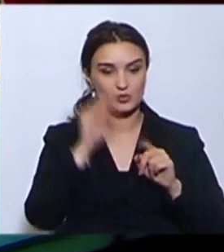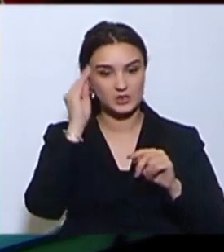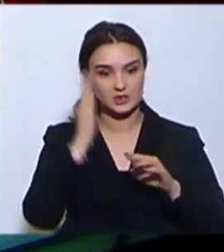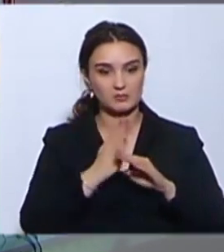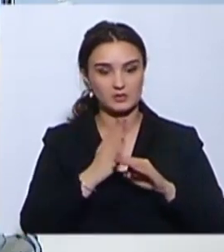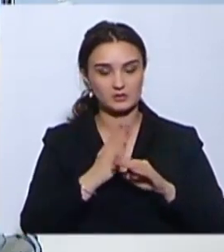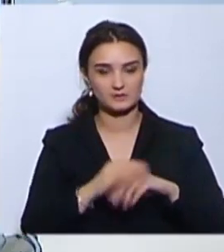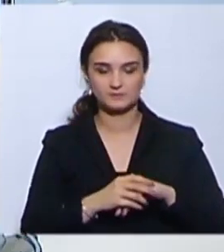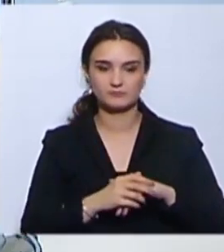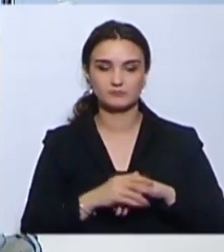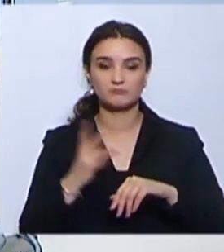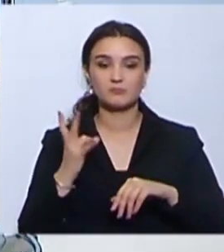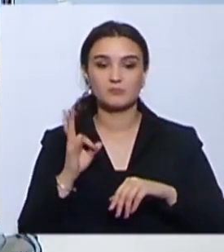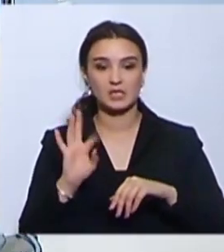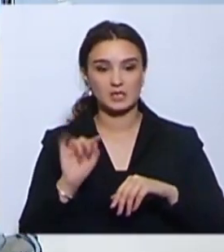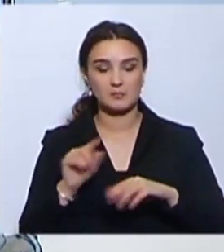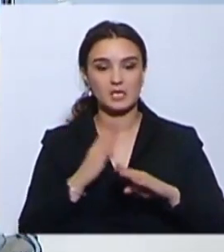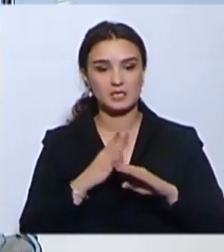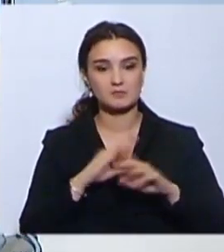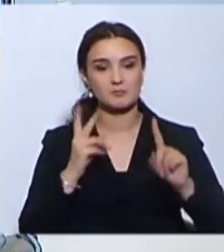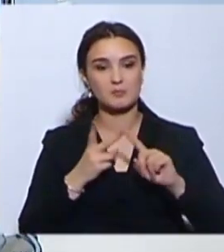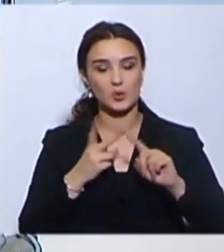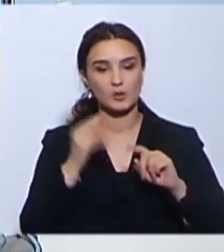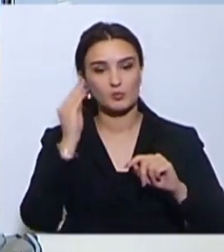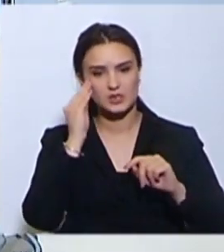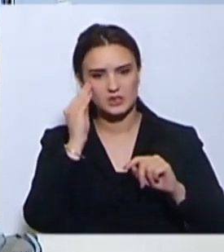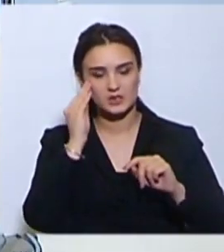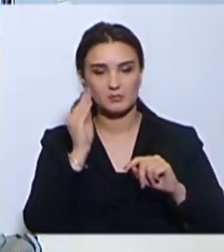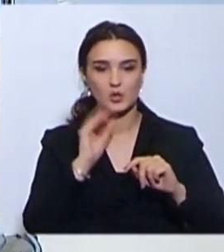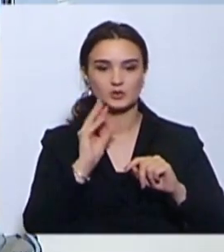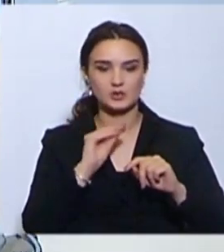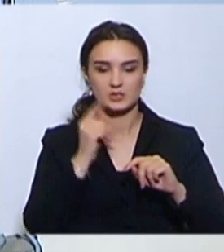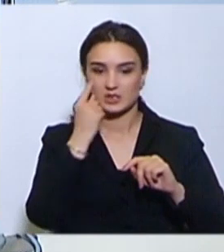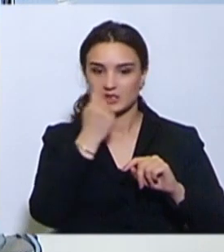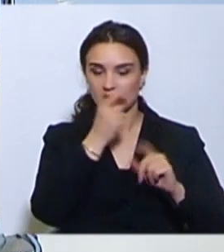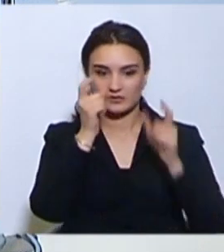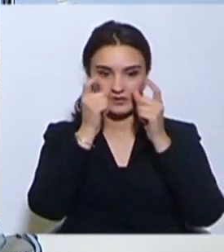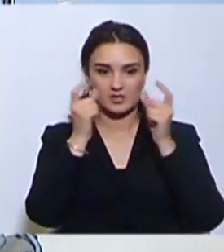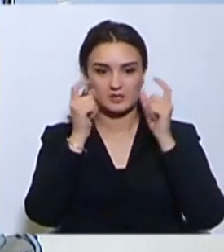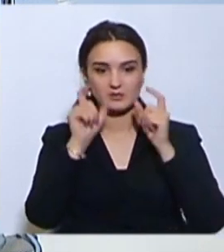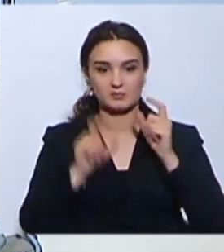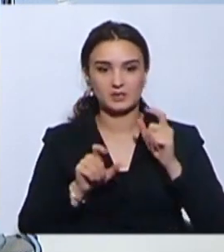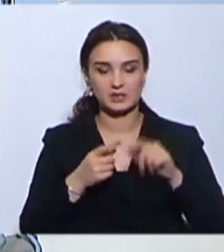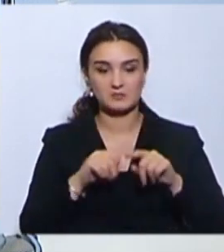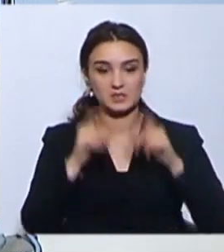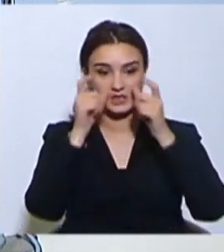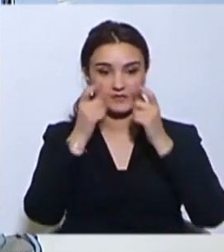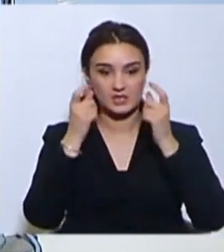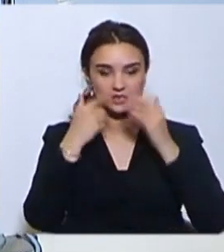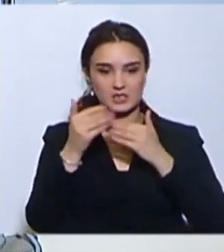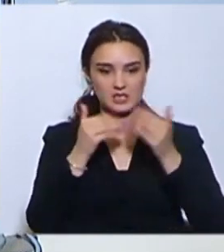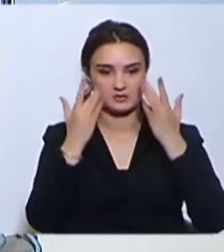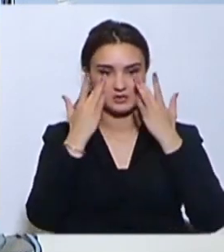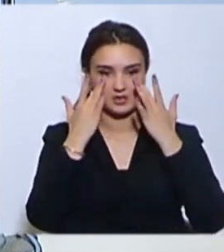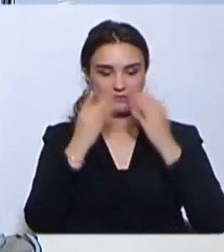მოსაზრება. მაგრამ არის მეორე ვარიანტი, როდესაც სათვალეს ატარებს ადამიანი, იმ სათვალესაც ხელს